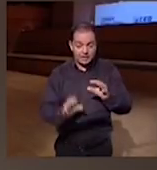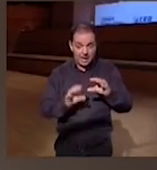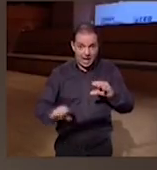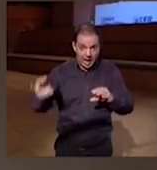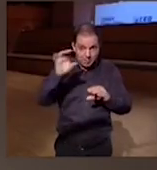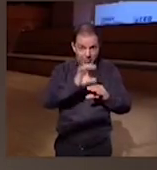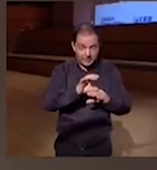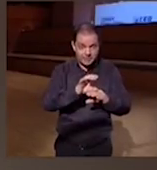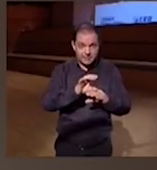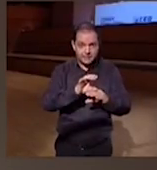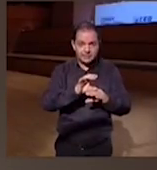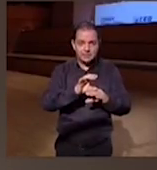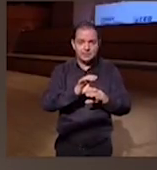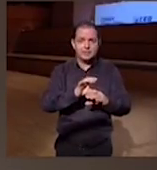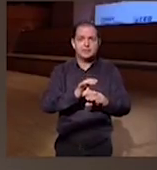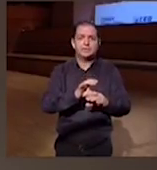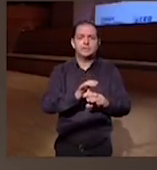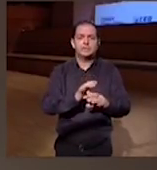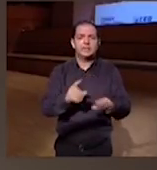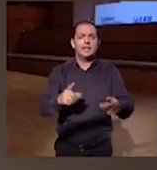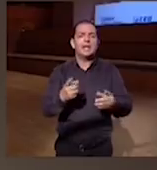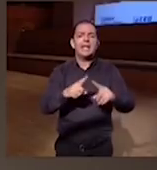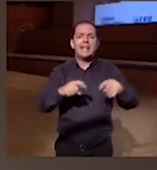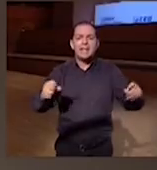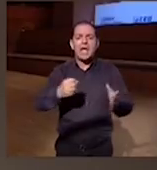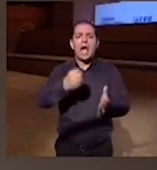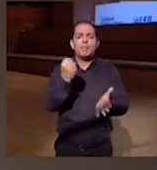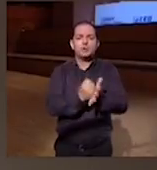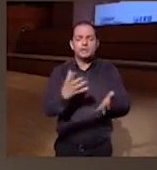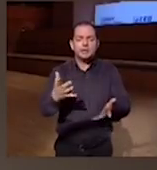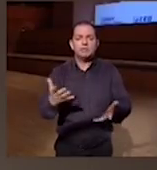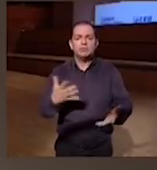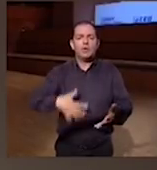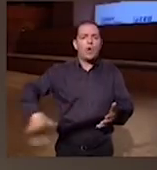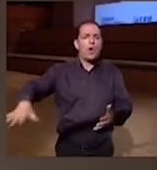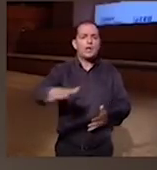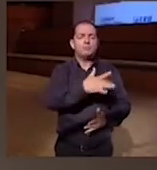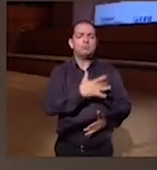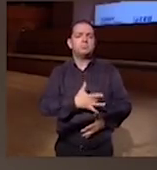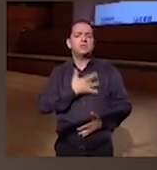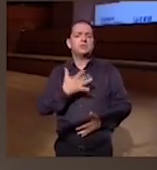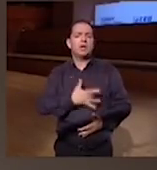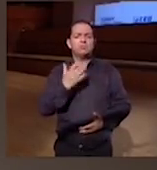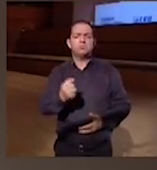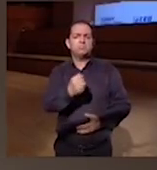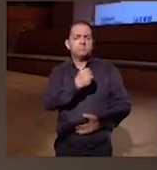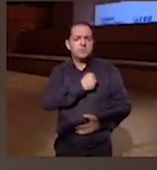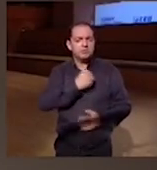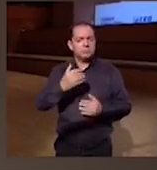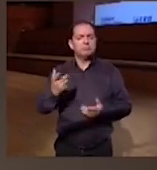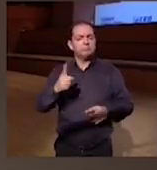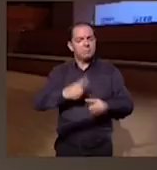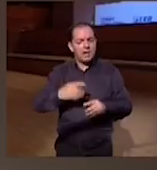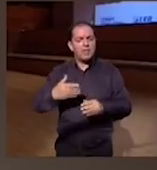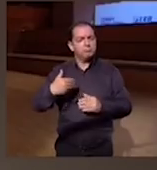επενδύσεις είναι η υλική αποτύπωση της θετικής ψυχολογίας, της πίστης στις μελλοντικές